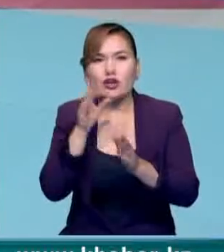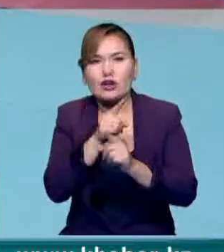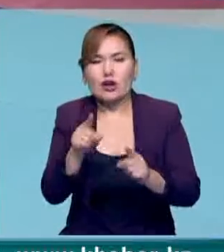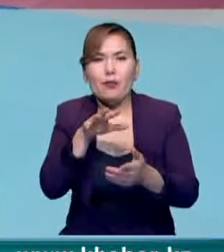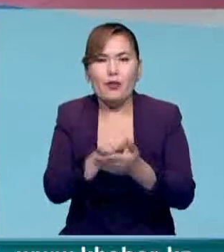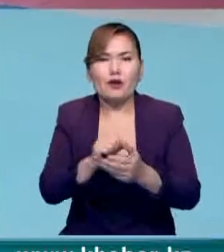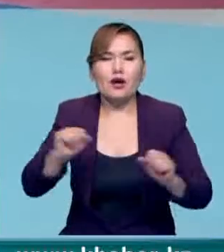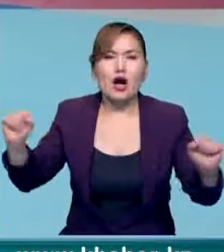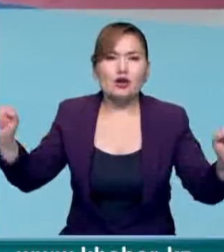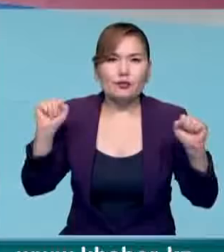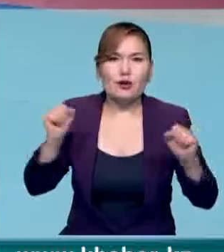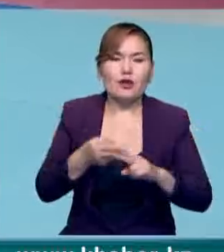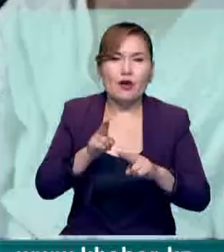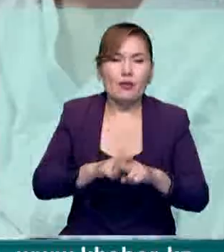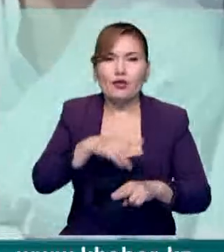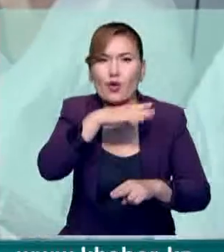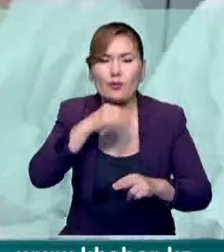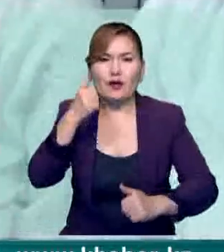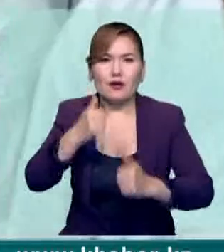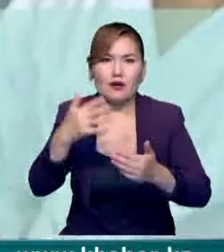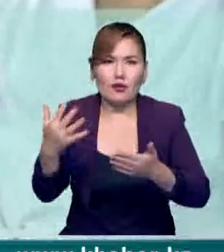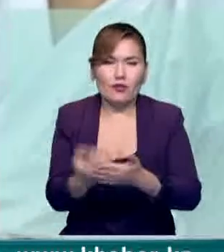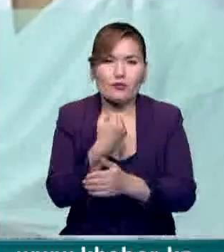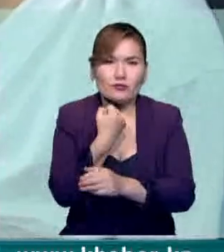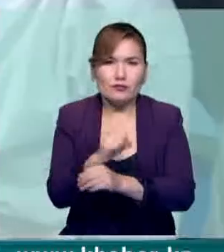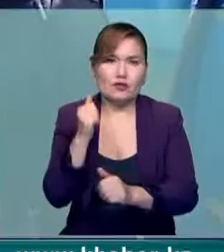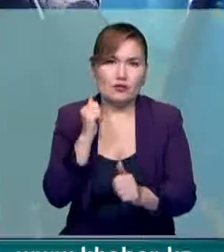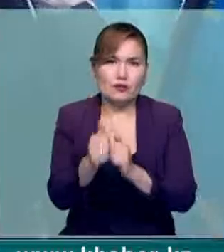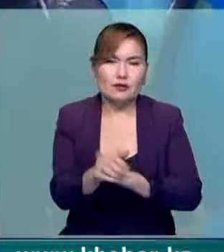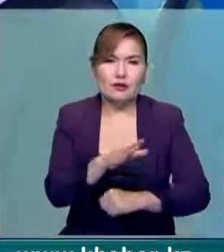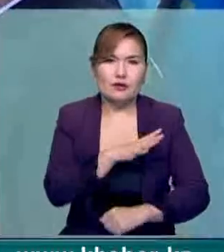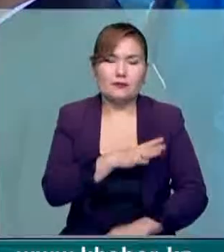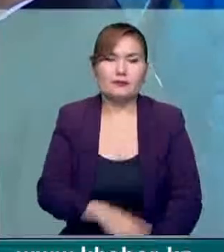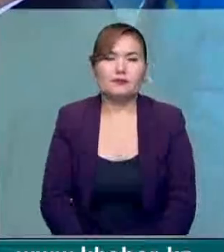келе жатқан Саңлақ бұған дейін де талай жарыстарда топ жарды.